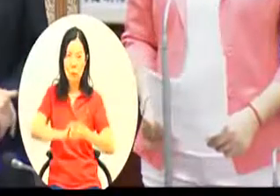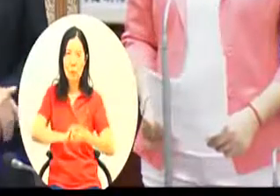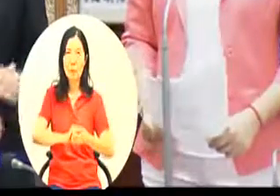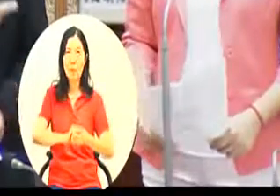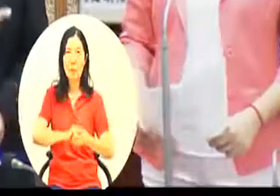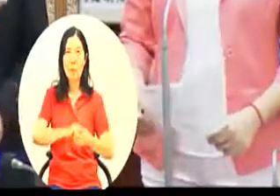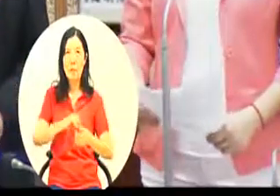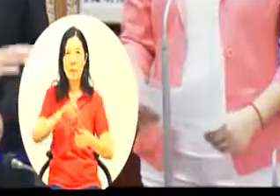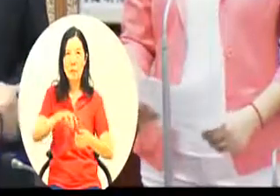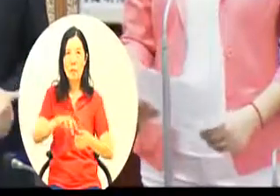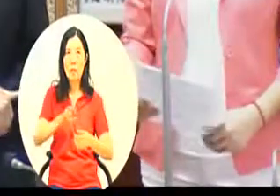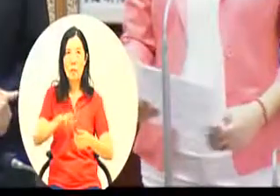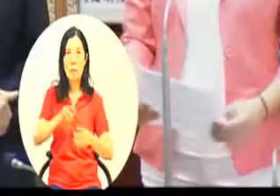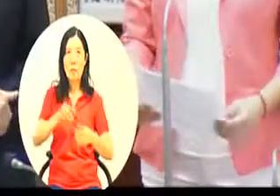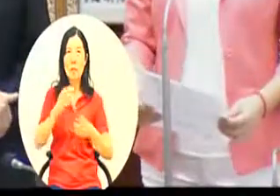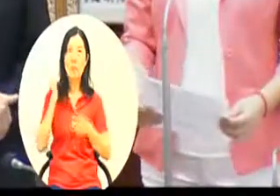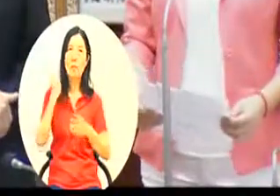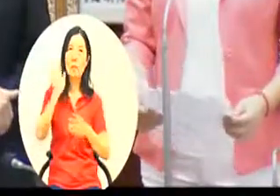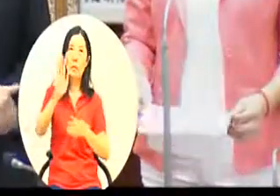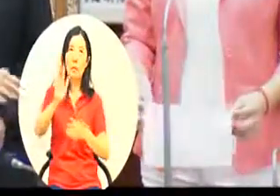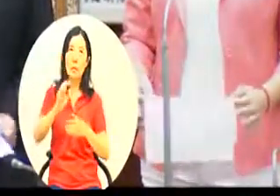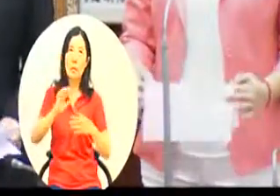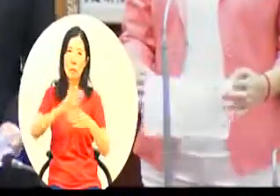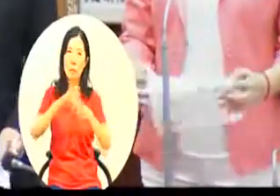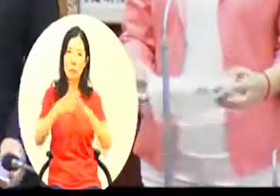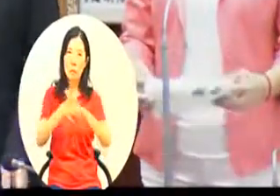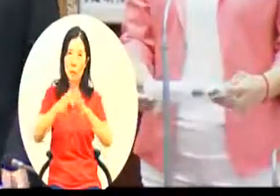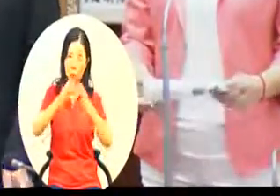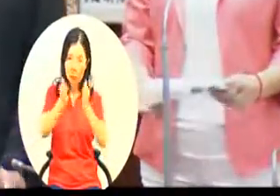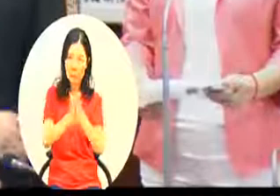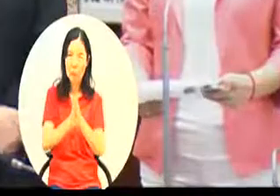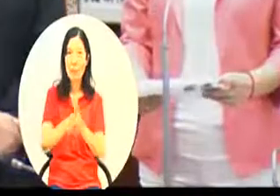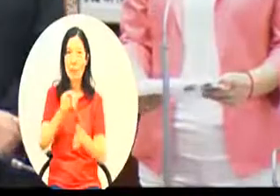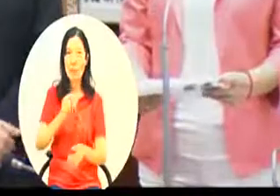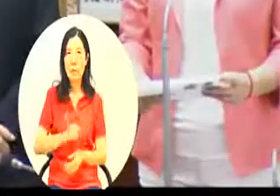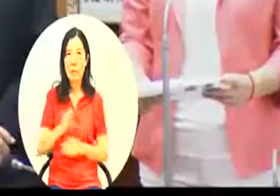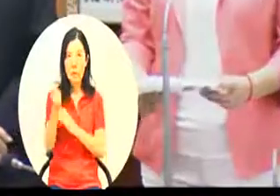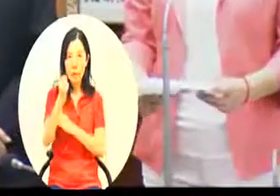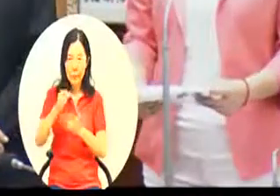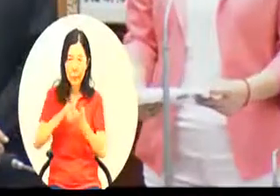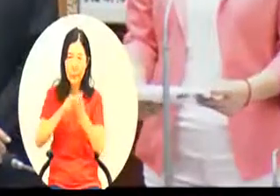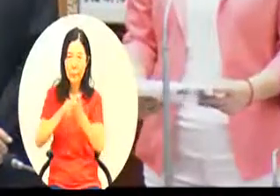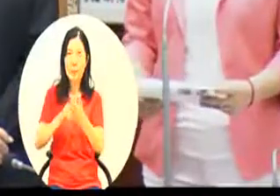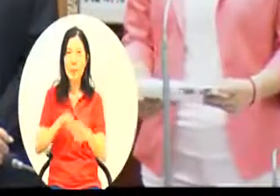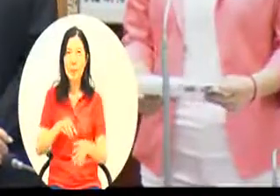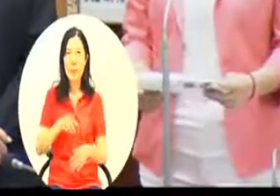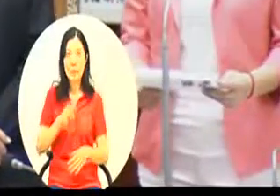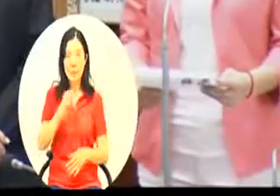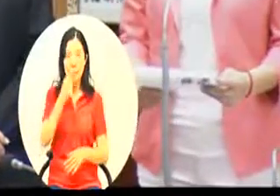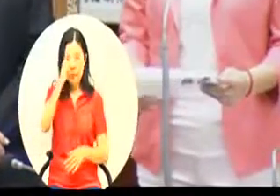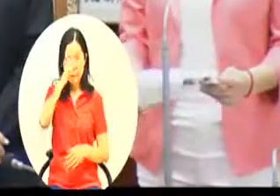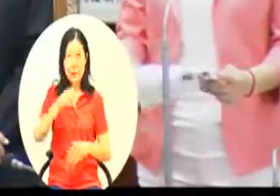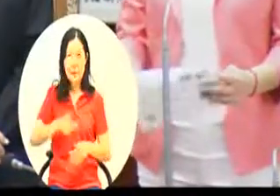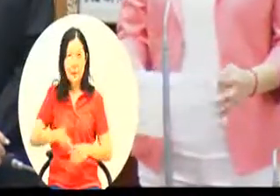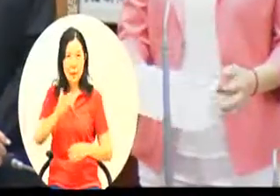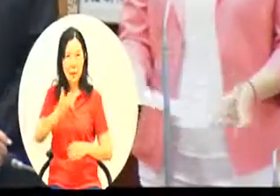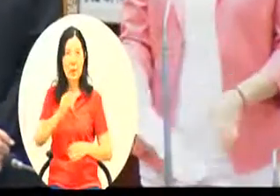部啦，但我们真的会积极的跟文化部做争取。 好，我希望呢，我们能很快看到一个成效